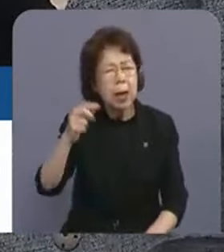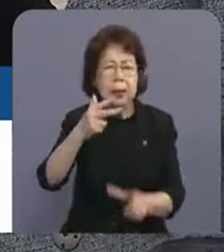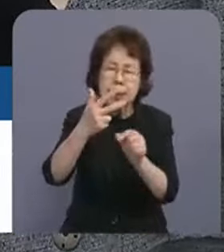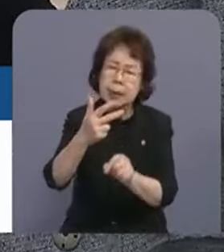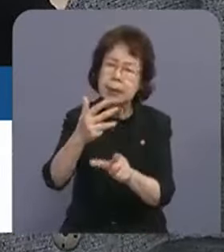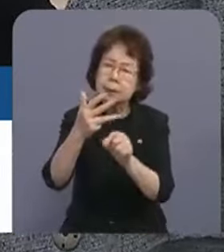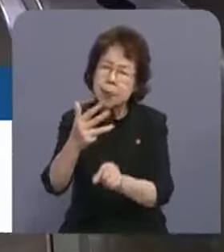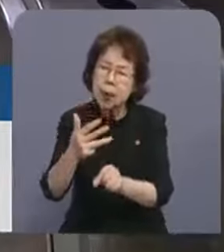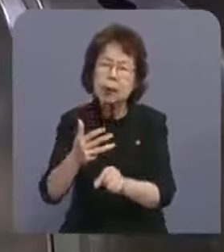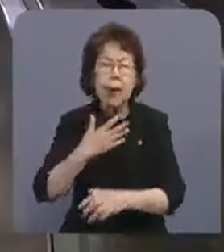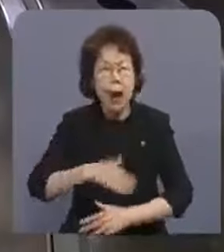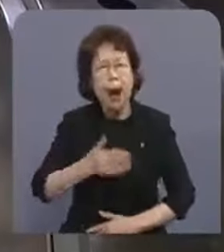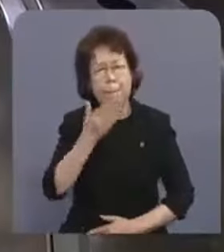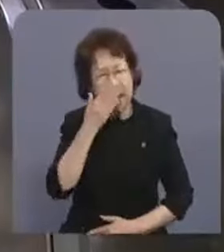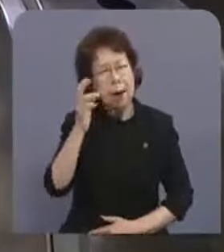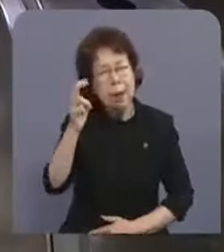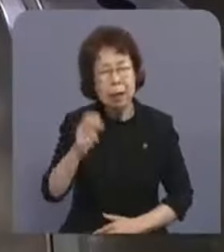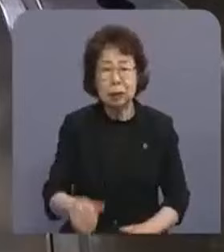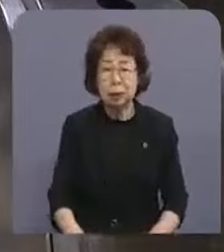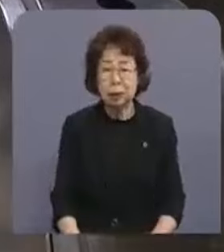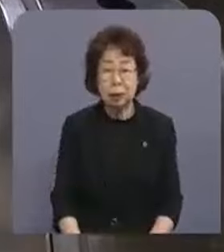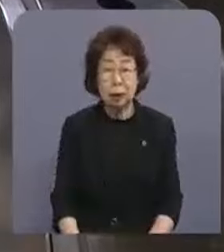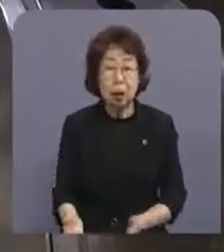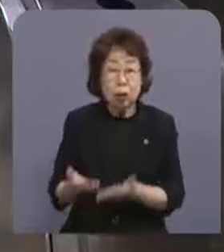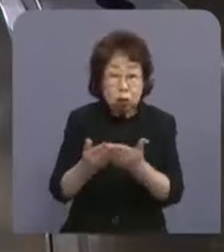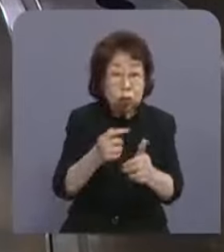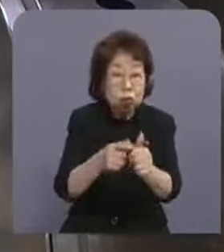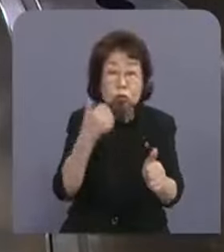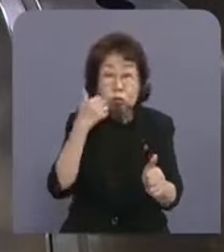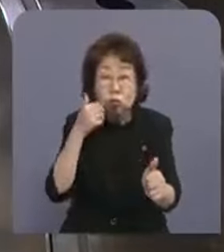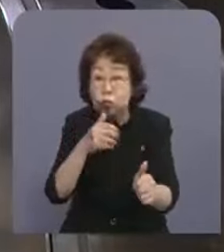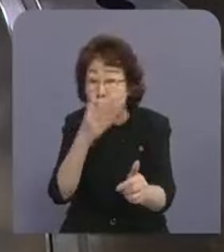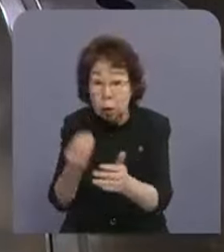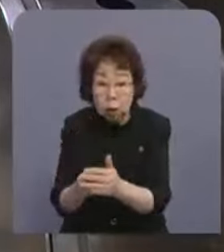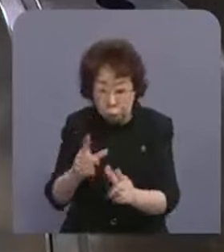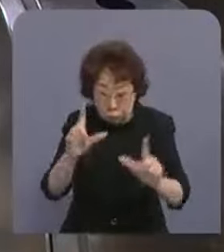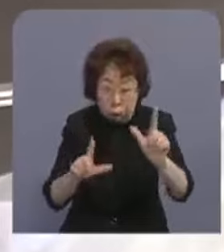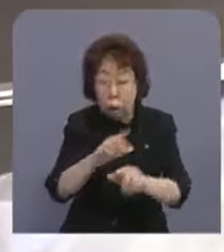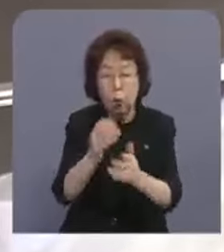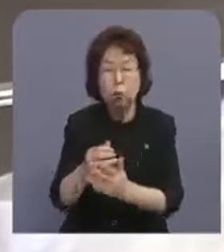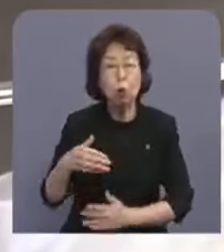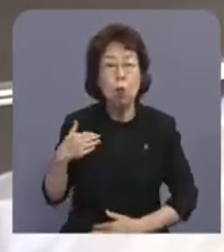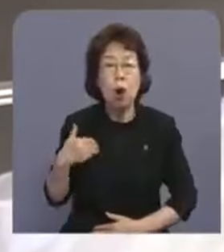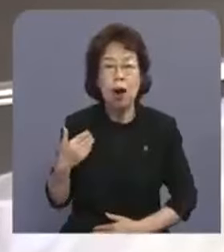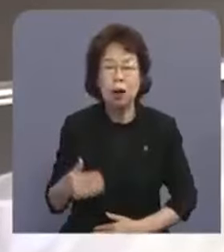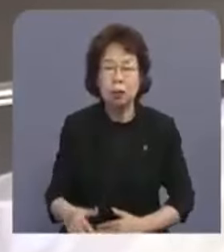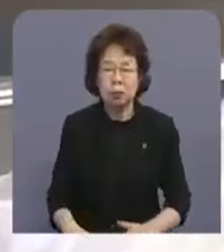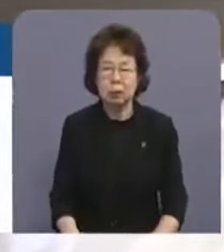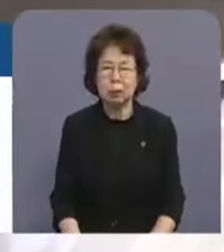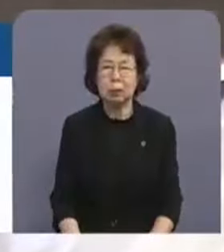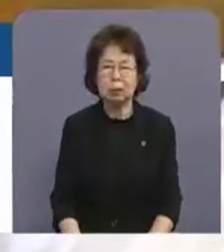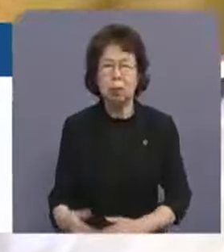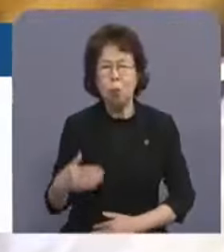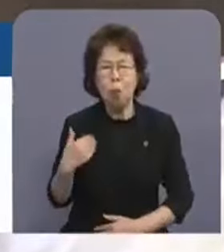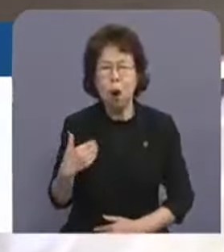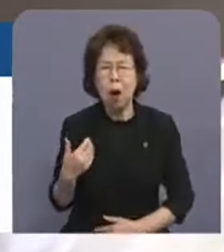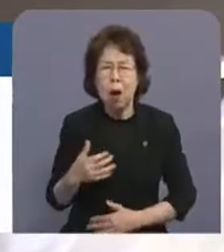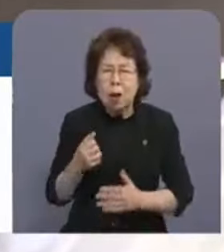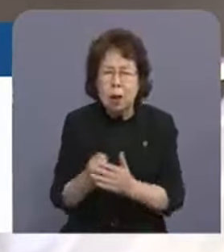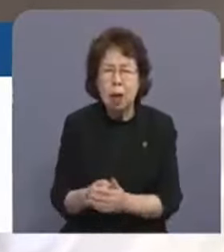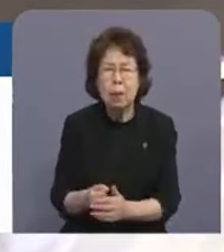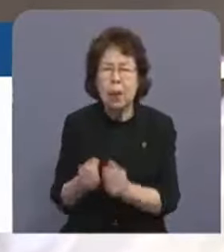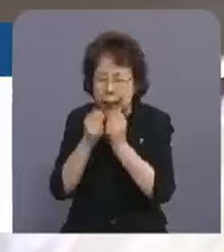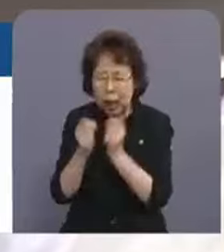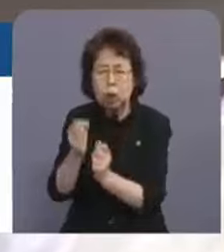있을 것 같아요. 심지어 지급 대상 현황도 알지 못합니다. 그건 알 수 없어요. 그리고 민간위탁이라는